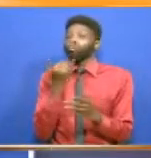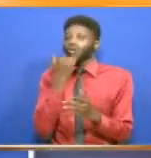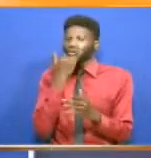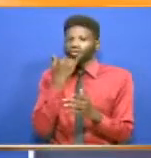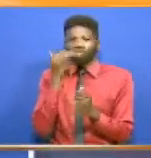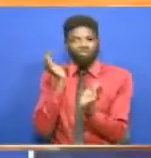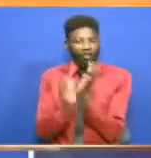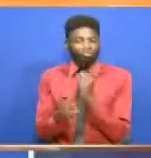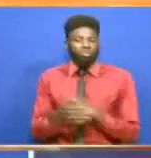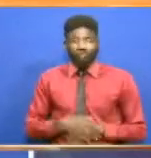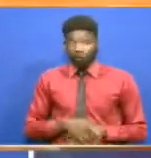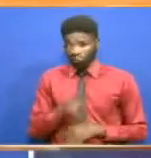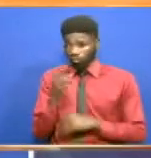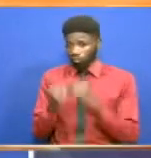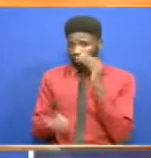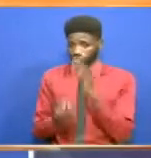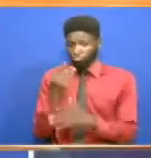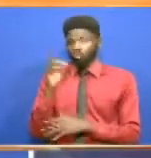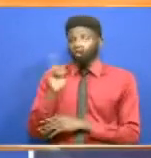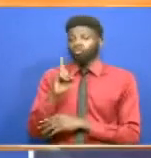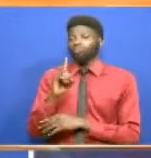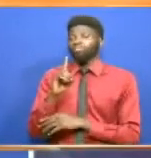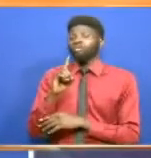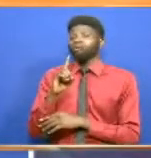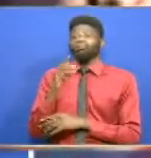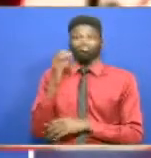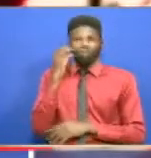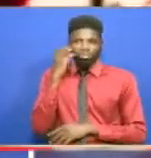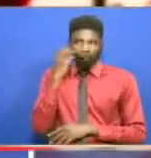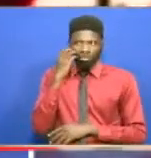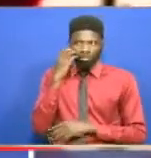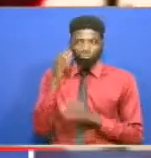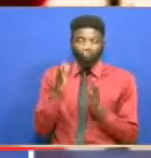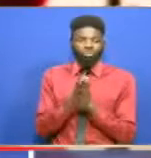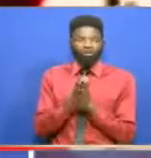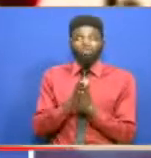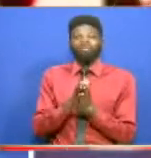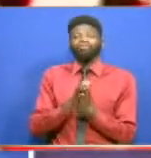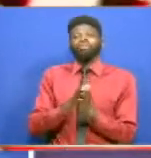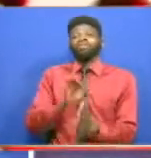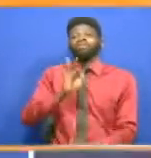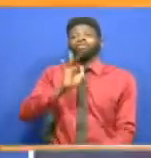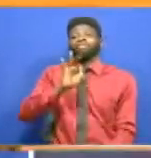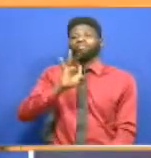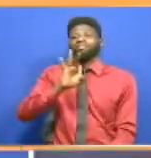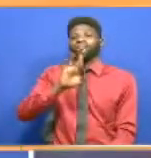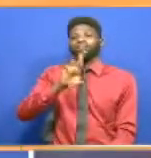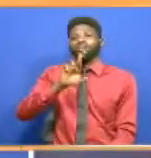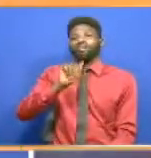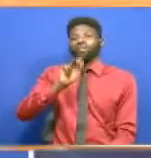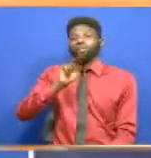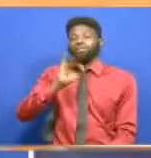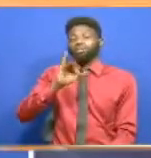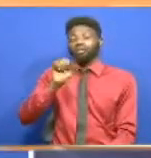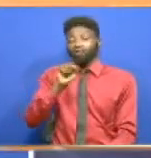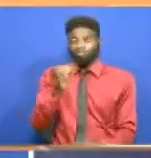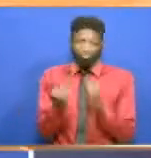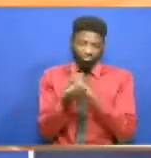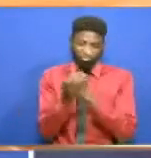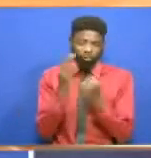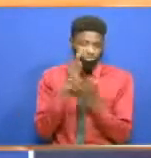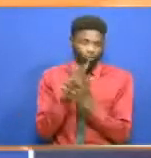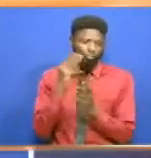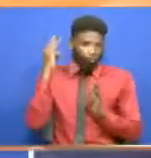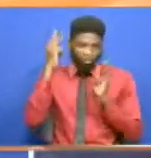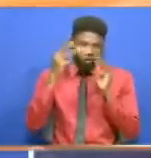Fred Matiang'i. Mtafiti mkuu wa masuala ya silaha Francis Wairagu alieleza wasiwasi kuhusu athari za kuwepo kwa bunduki